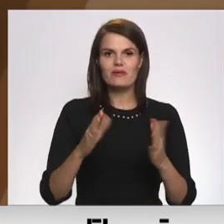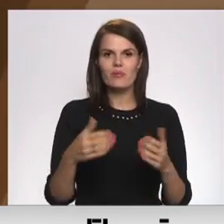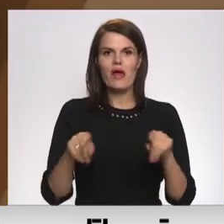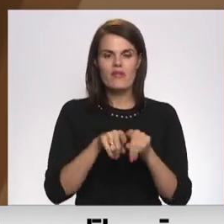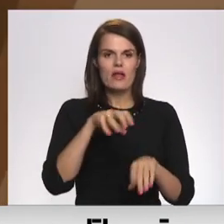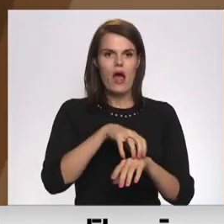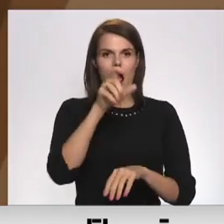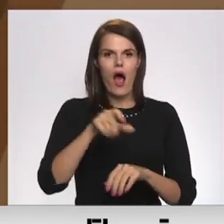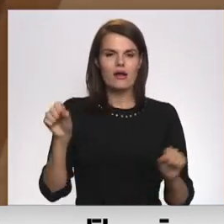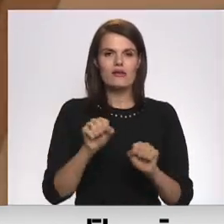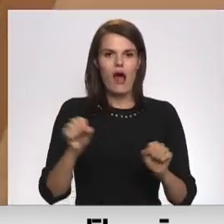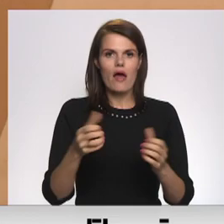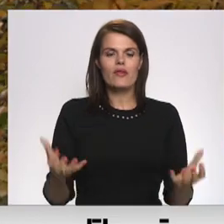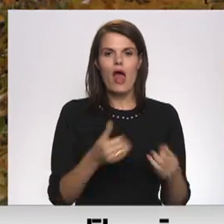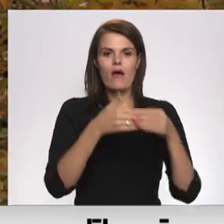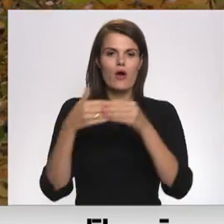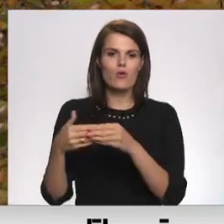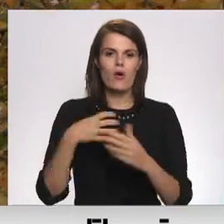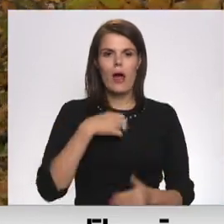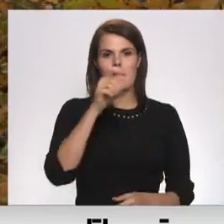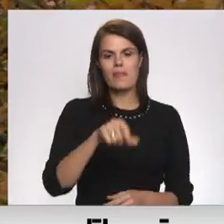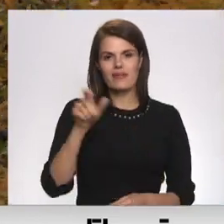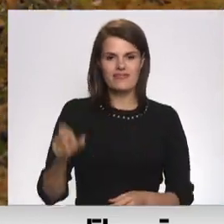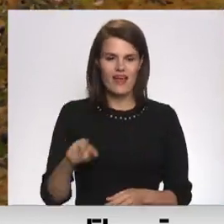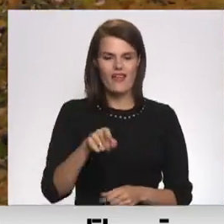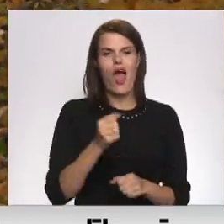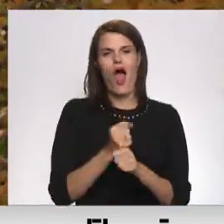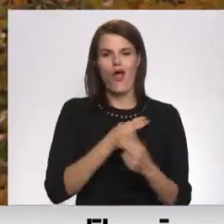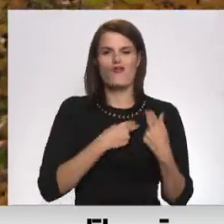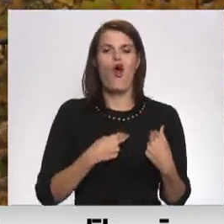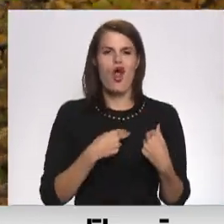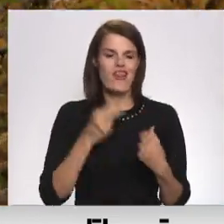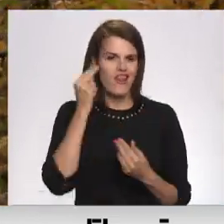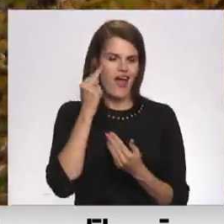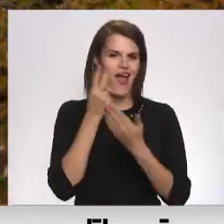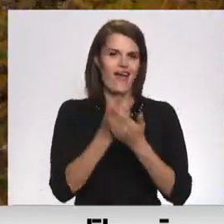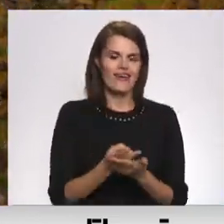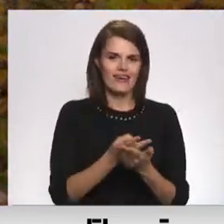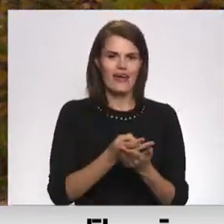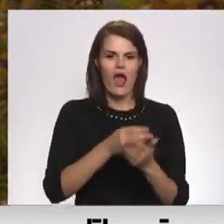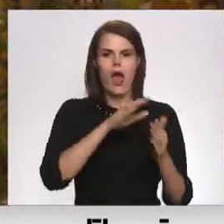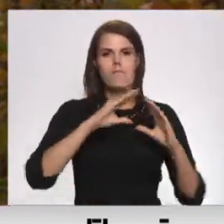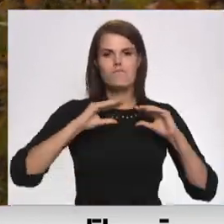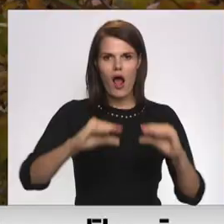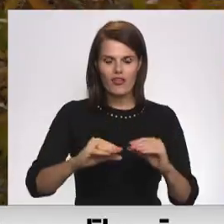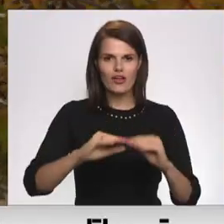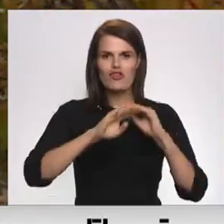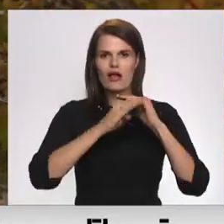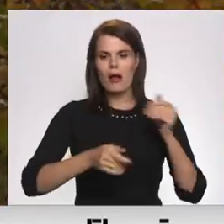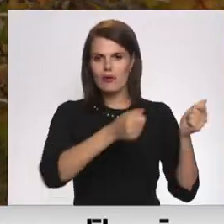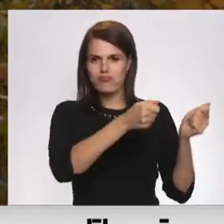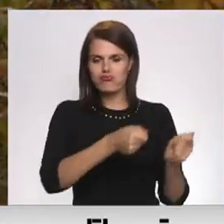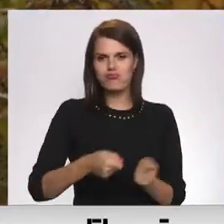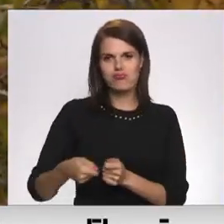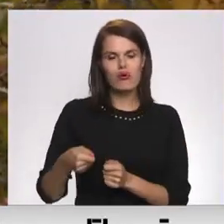paši steidz evakuēt pacientus. Šoreiz gan tie ir kolēģi, kurus matračos novelk pa kāpnēm no 4. Stāva laukā